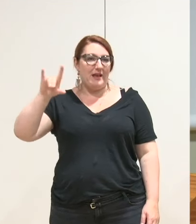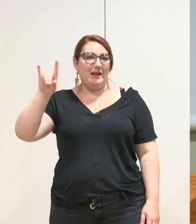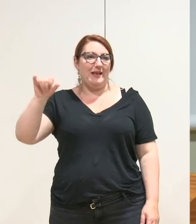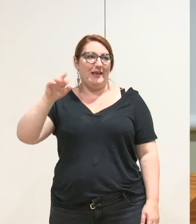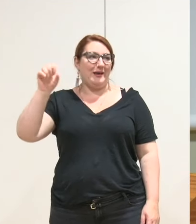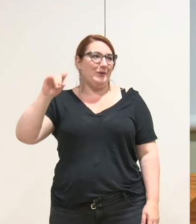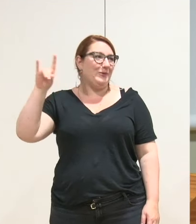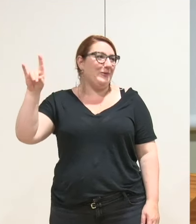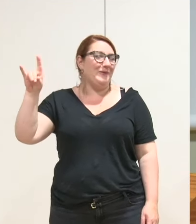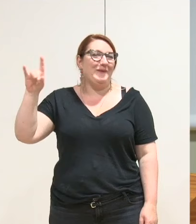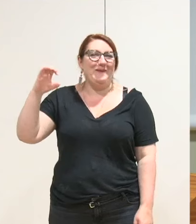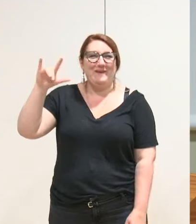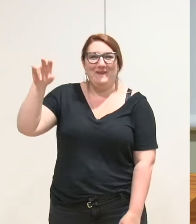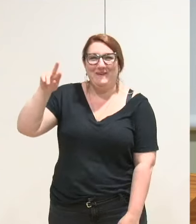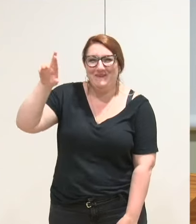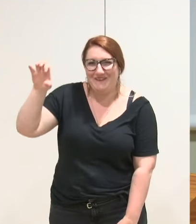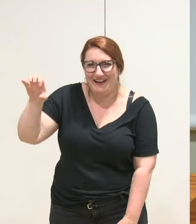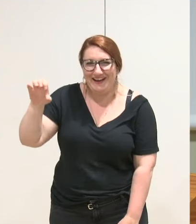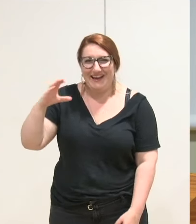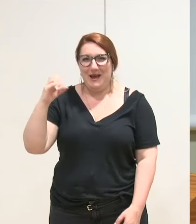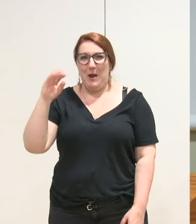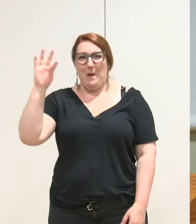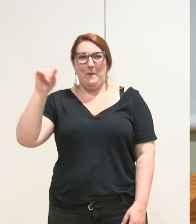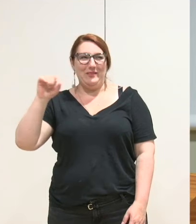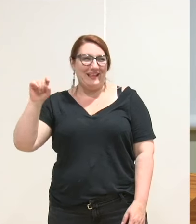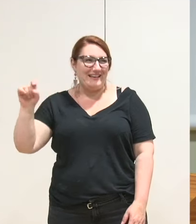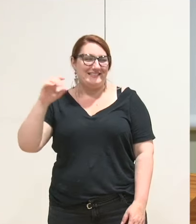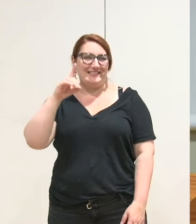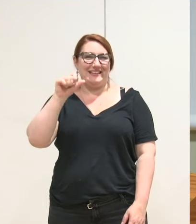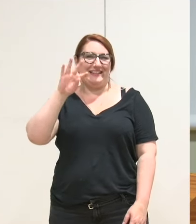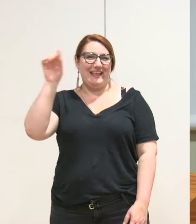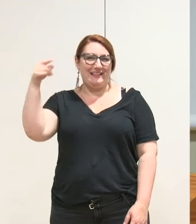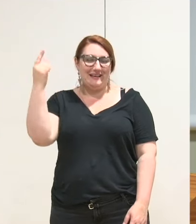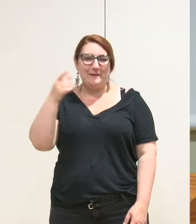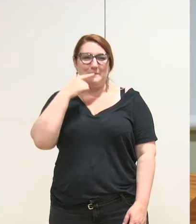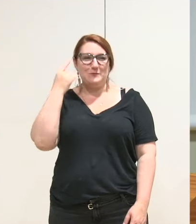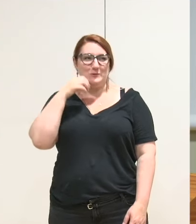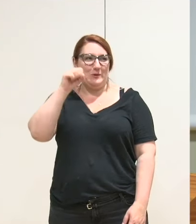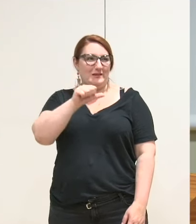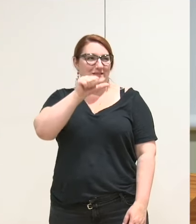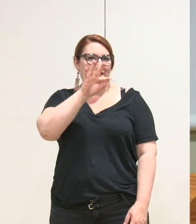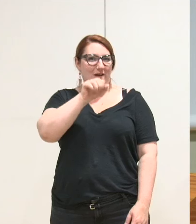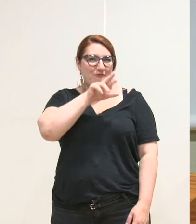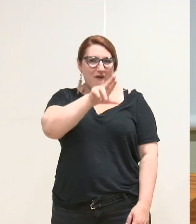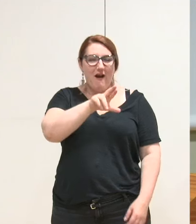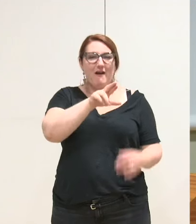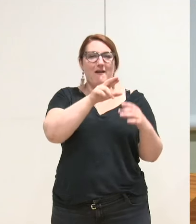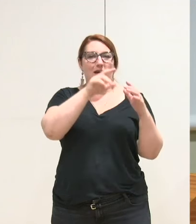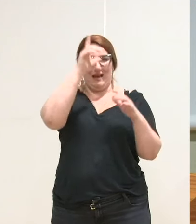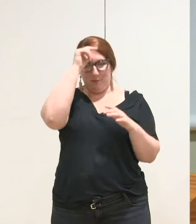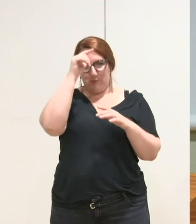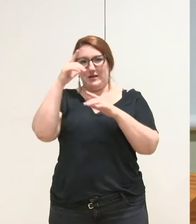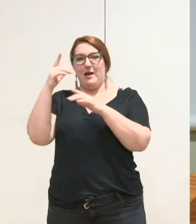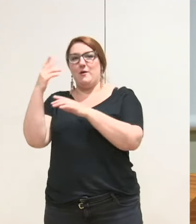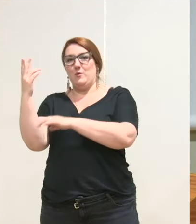lemoinesieur monsieur Coutaz madame daté pour le rassemblement de gauche et de progrès la candidature de Monsieur Safar pour les républicains udi Société